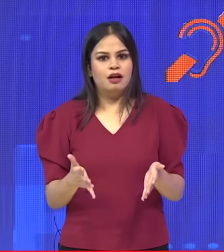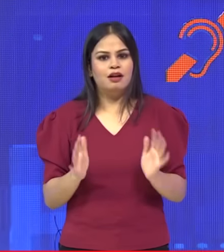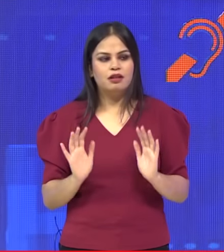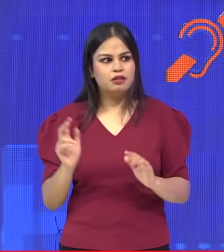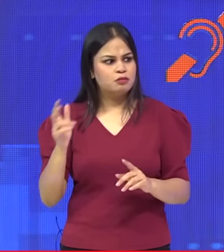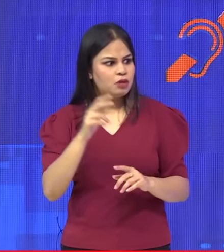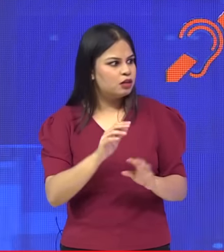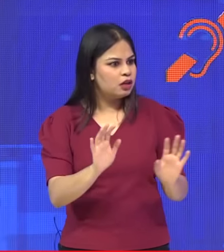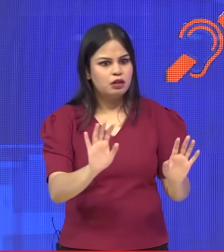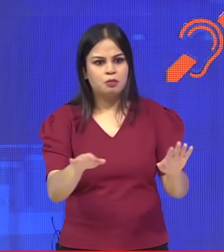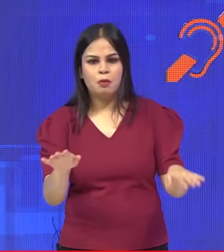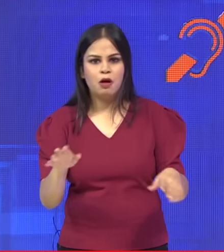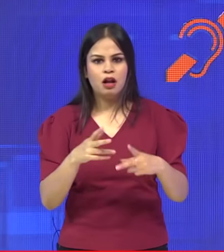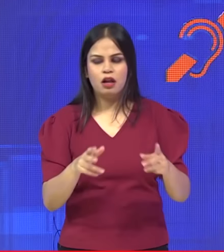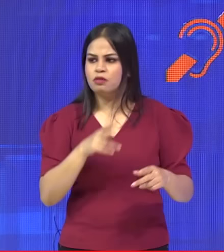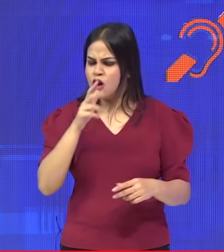उठेगी